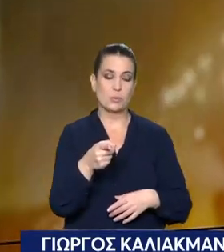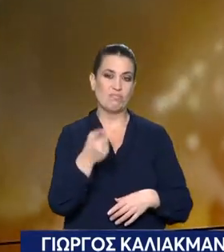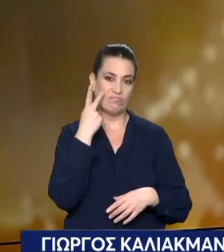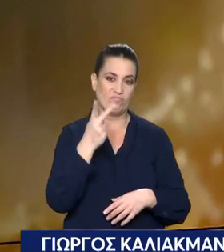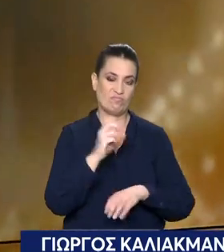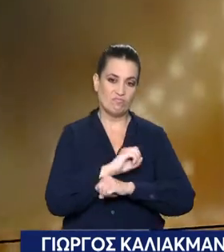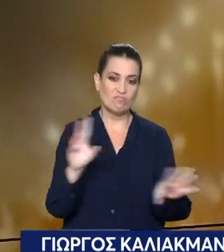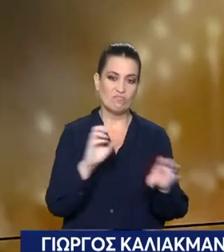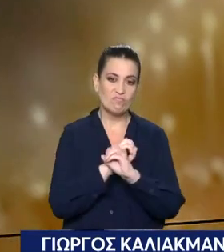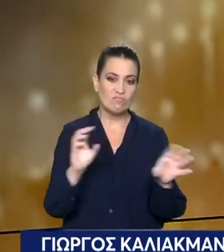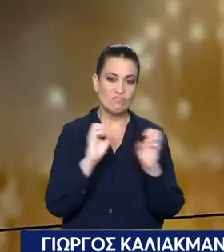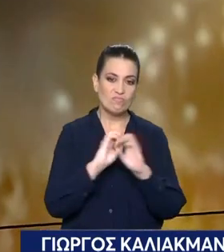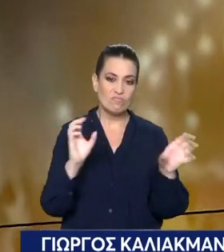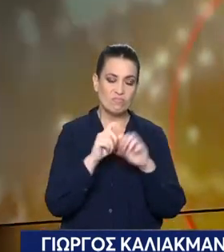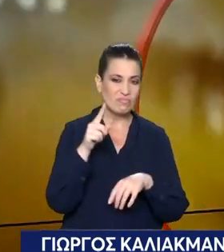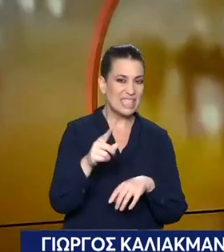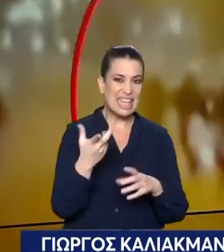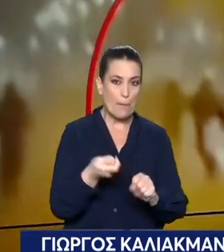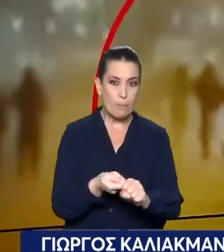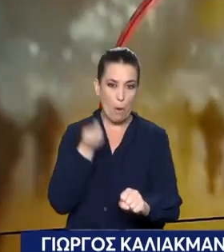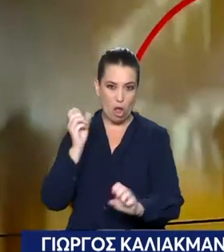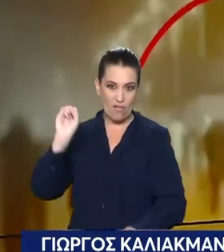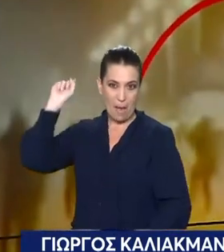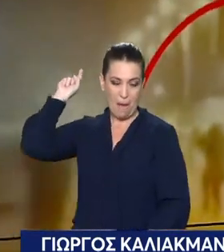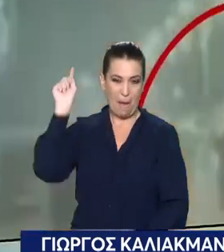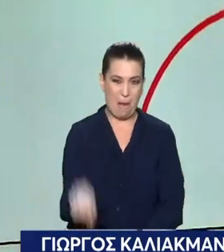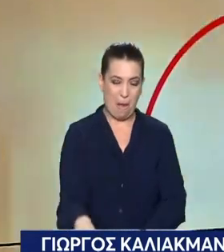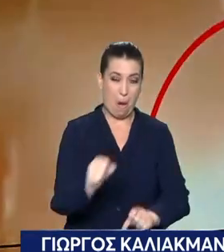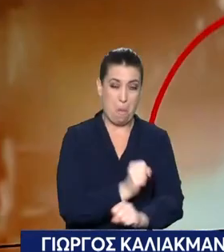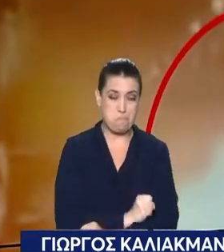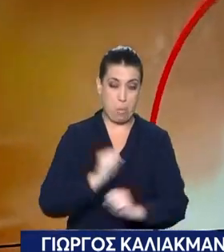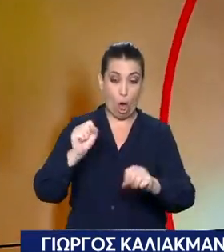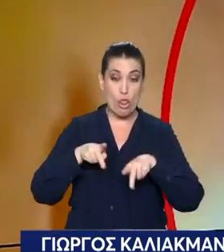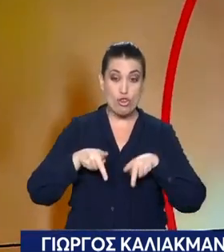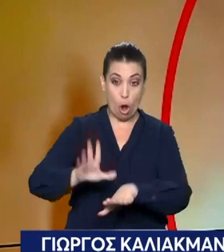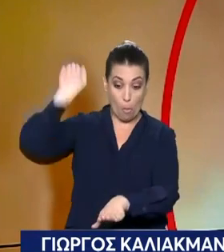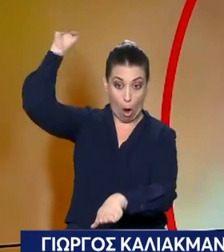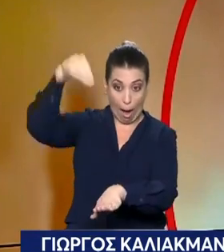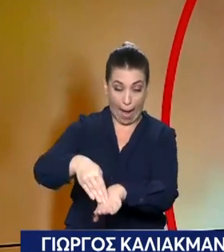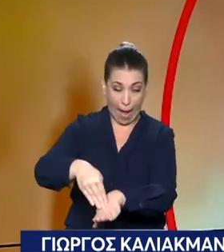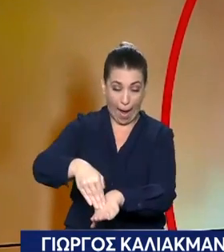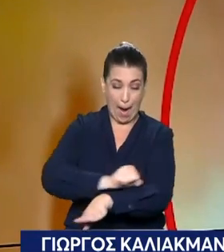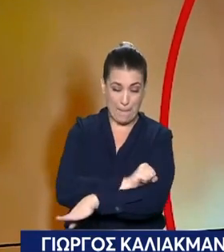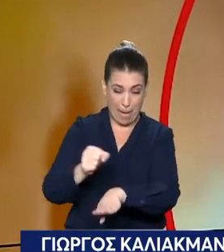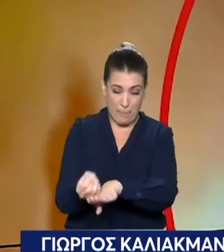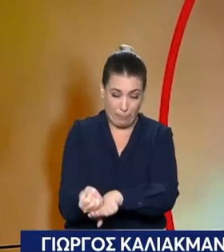Έτσι. Είναι κάποια μόλοτοφ που έχει πέσει. Έτσι. Δεν επέσει. Έκρηξη. Είναι πολλές. Και υπάρχει